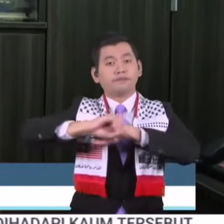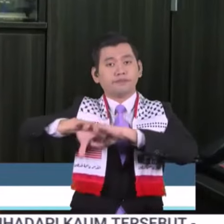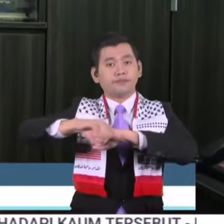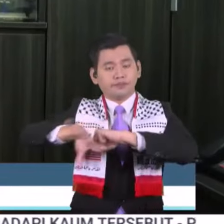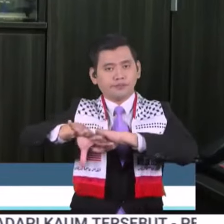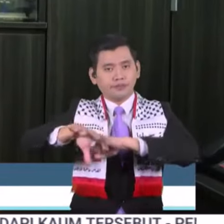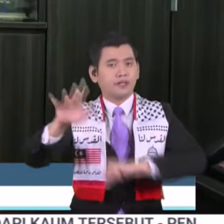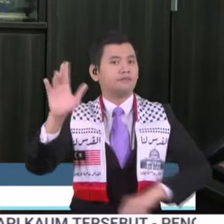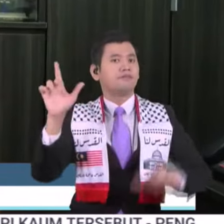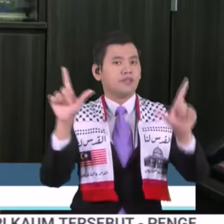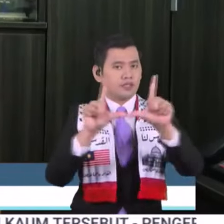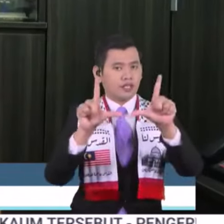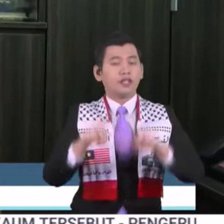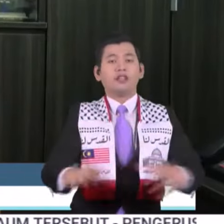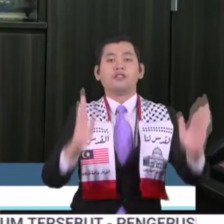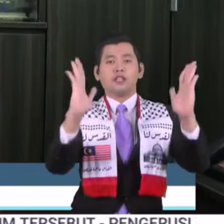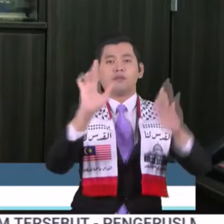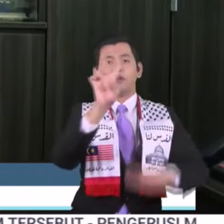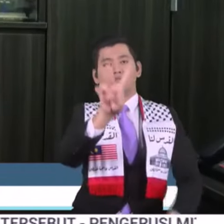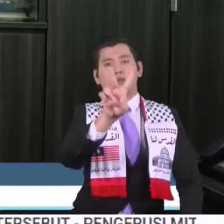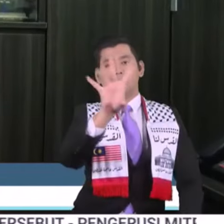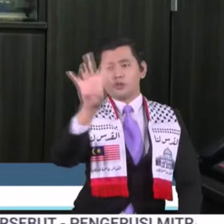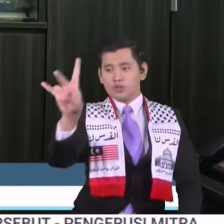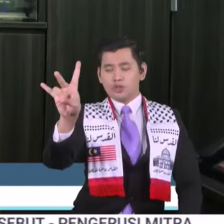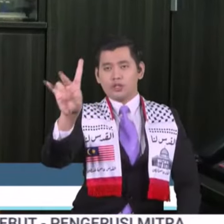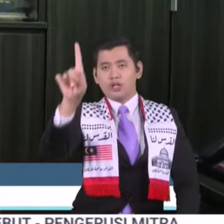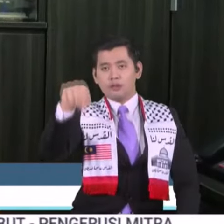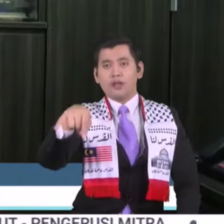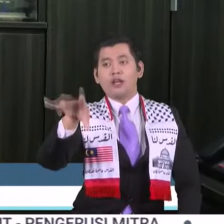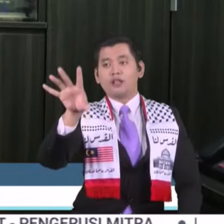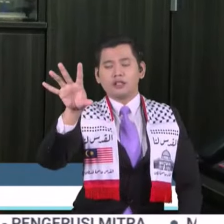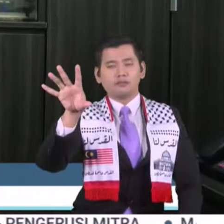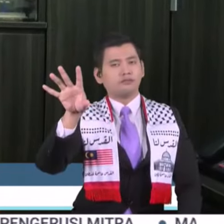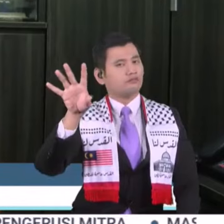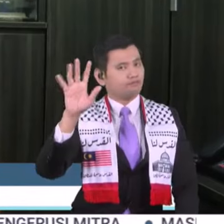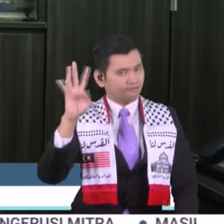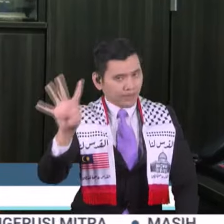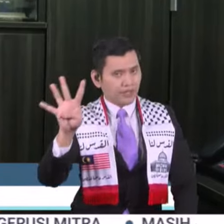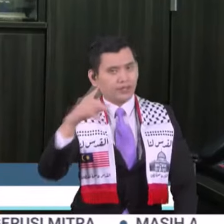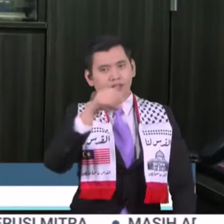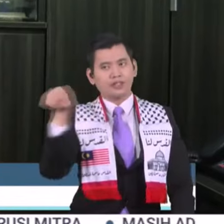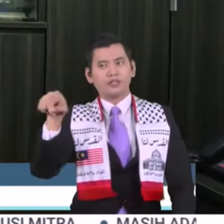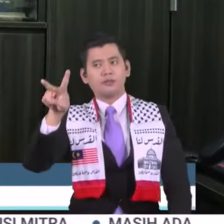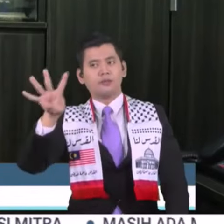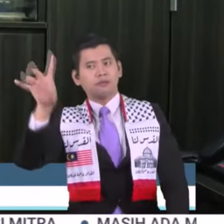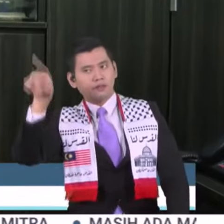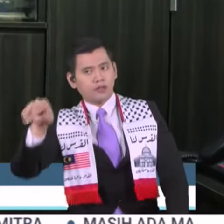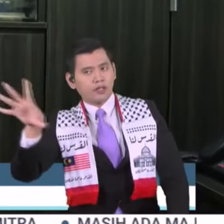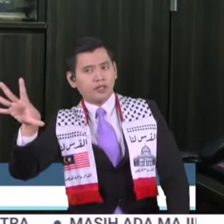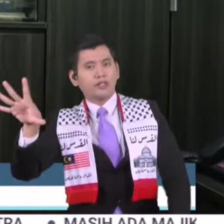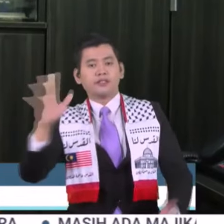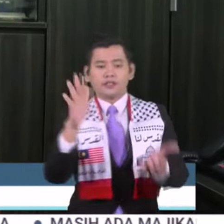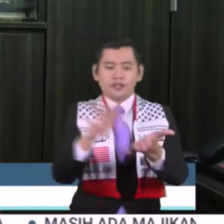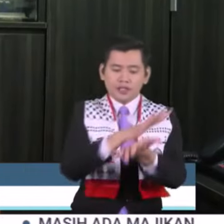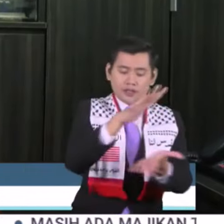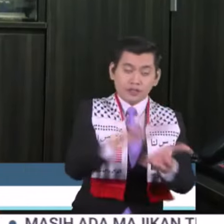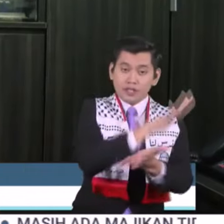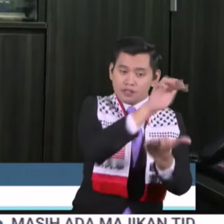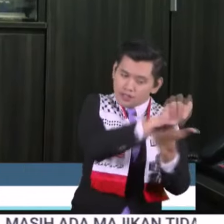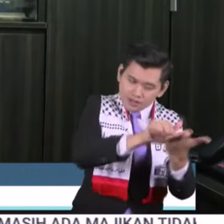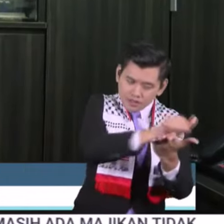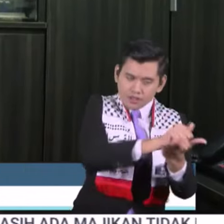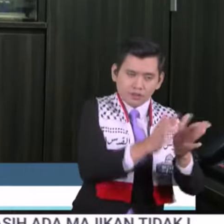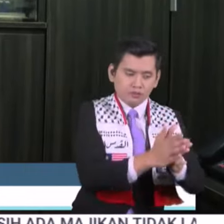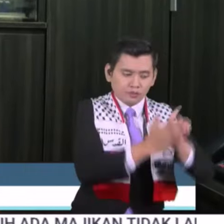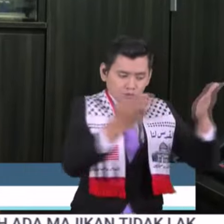Setakat hari ini, dalam tempoh 27 April sehingga 2 Mei 2024, satu kertas siasatan telah dibuka dan disiasat buat